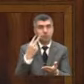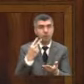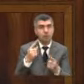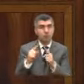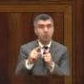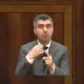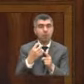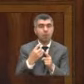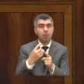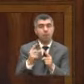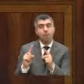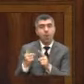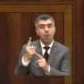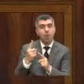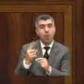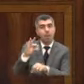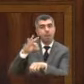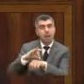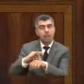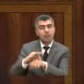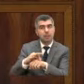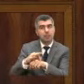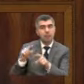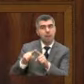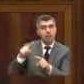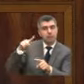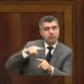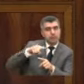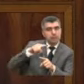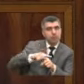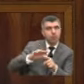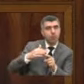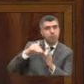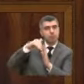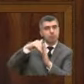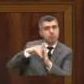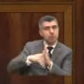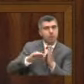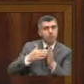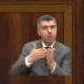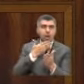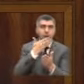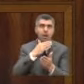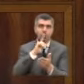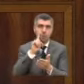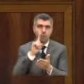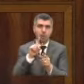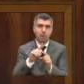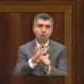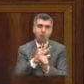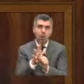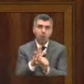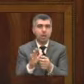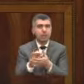كوب كانوا كينزلوا وكنا متفائلين وكنقولوا الحمد لله هذا الوباء صافي فضينا معاه. المغاربه يعني